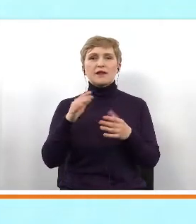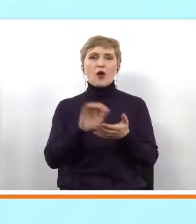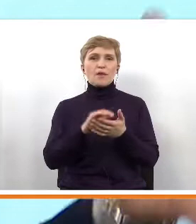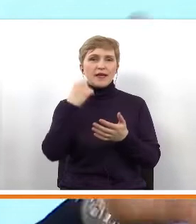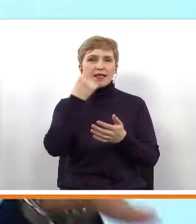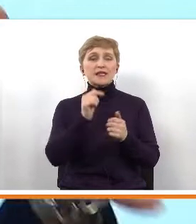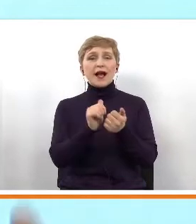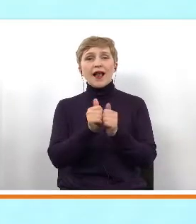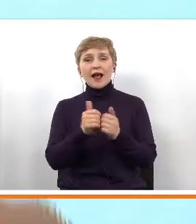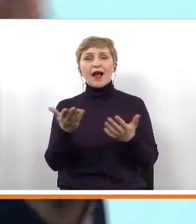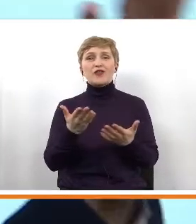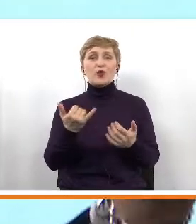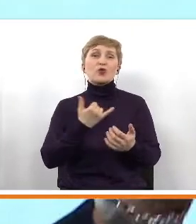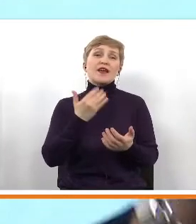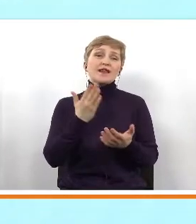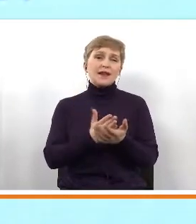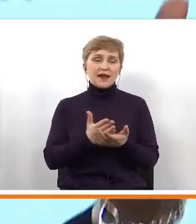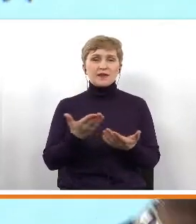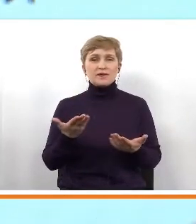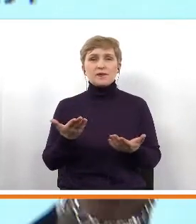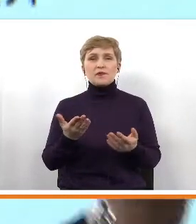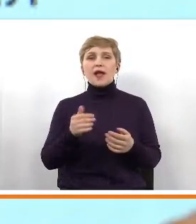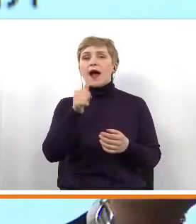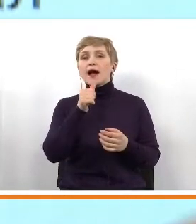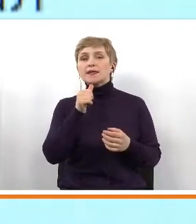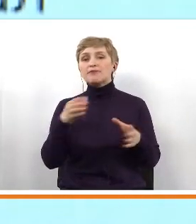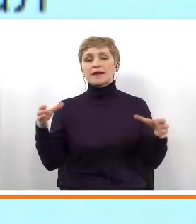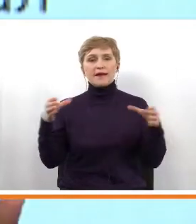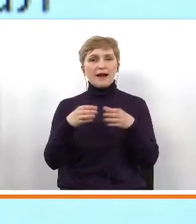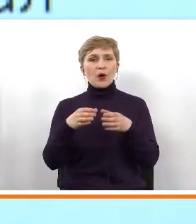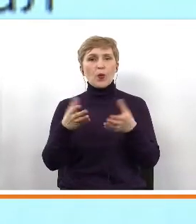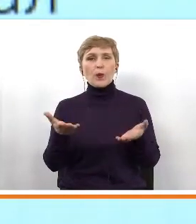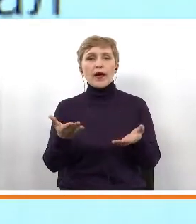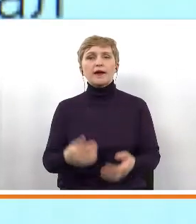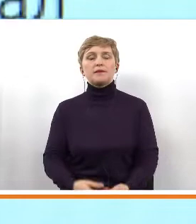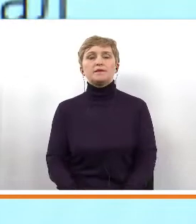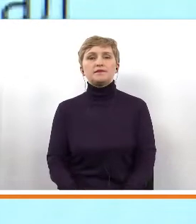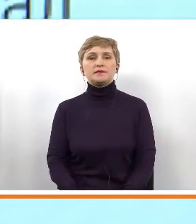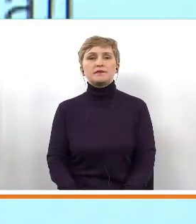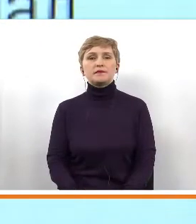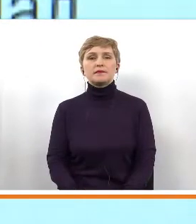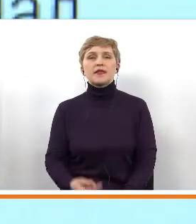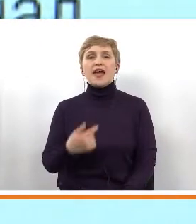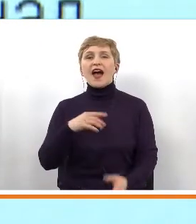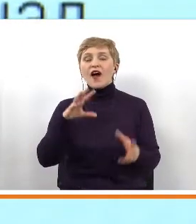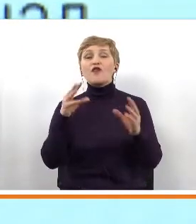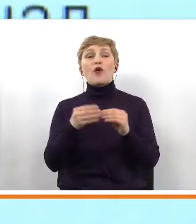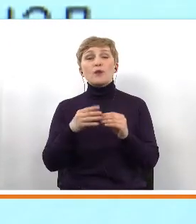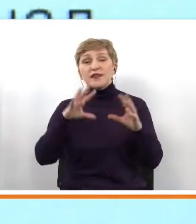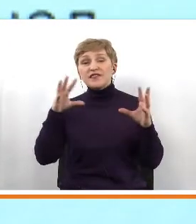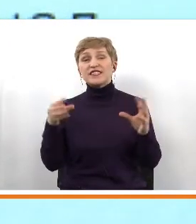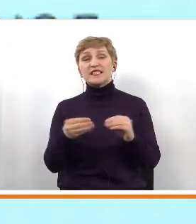которые у нас есть, там, скажем так, экспертная группа, мы в общем, даже и в